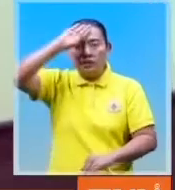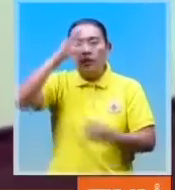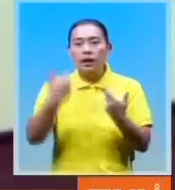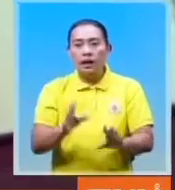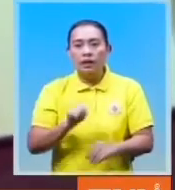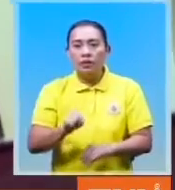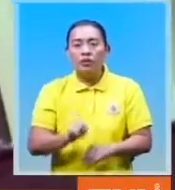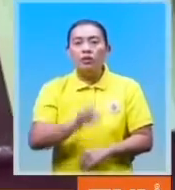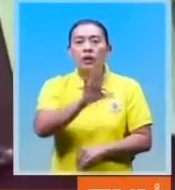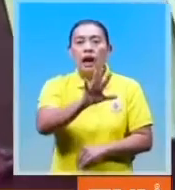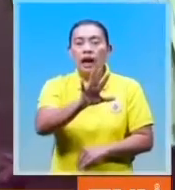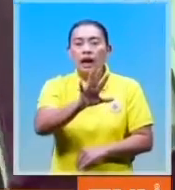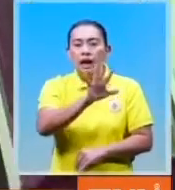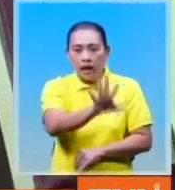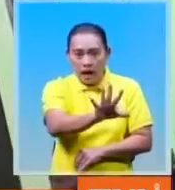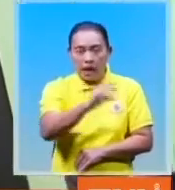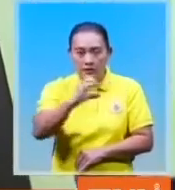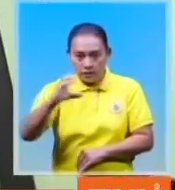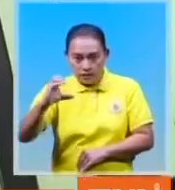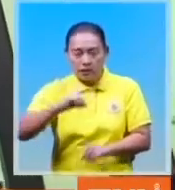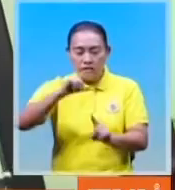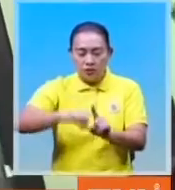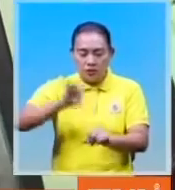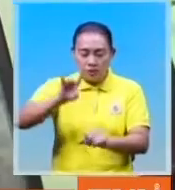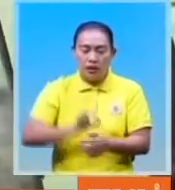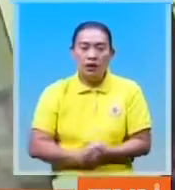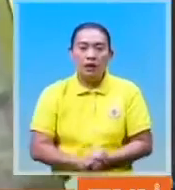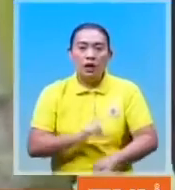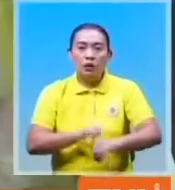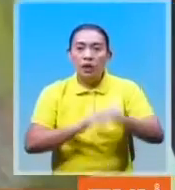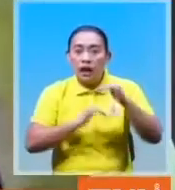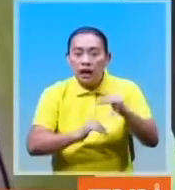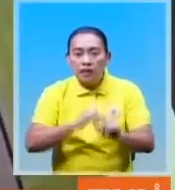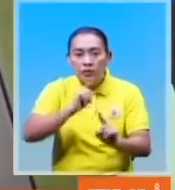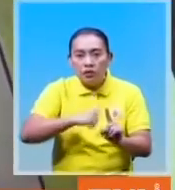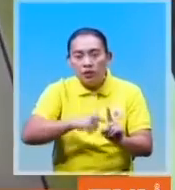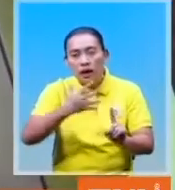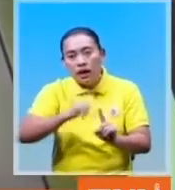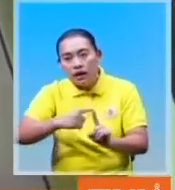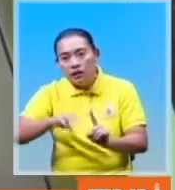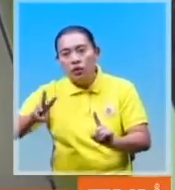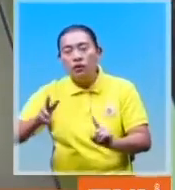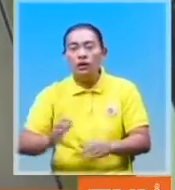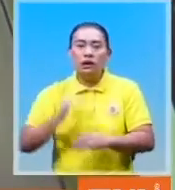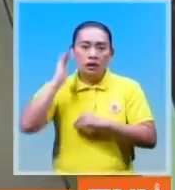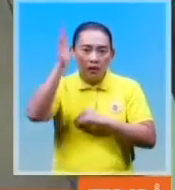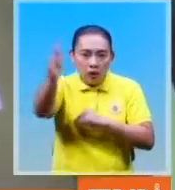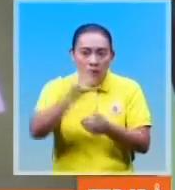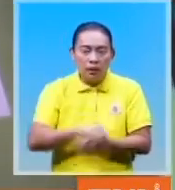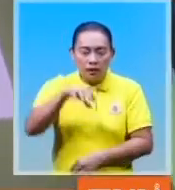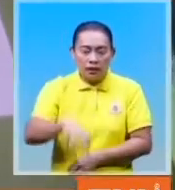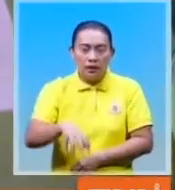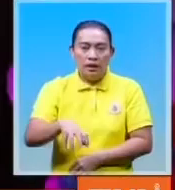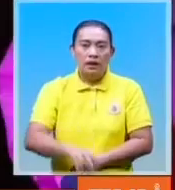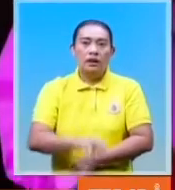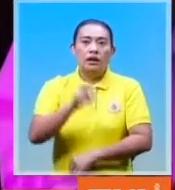าด 5cc ในช่วงเดือนสิงหาคมนี้นะคะภายในระยะเวลา 5-6 เดือนต่อจากนี้ไปองค์การเภสัชกรรม